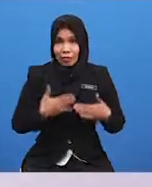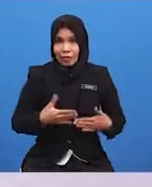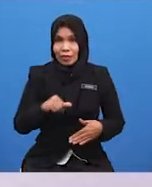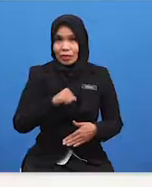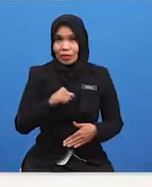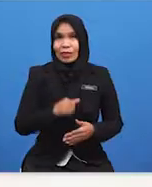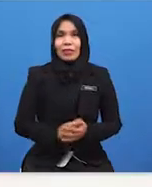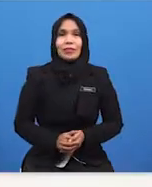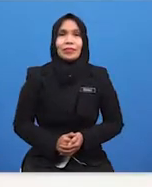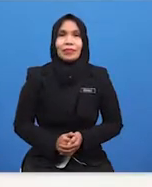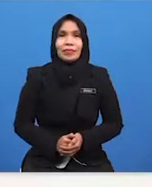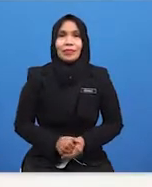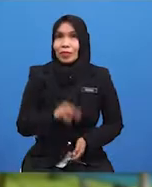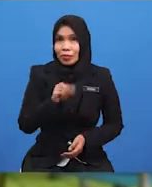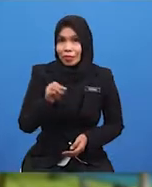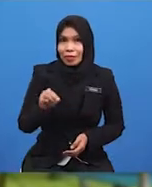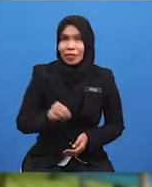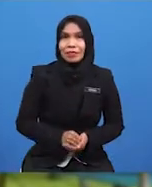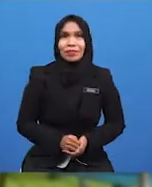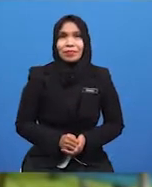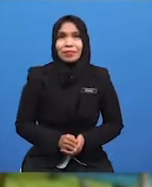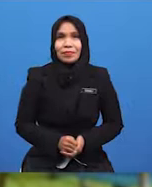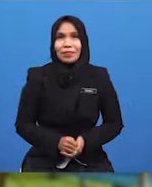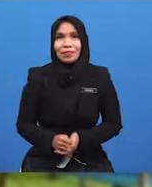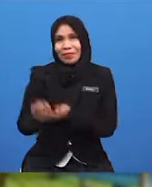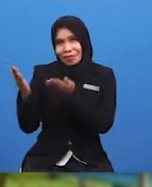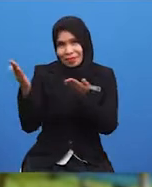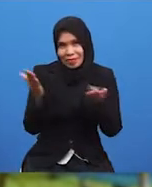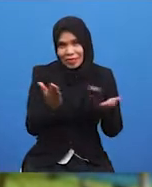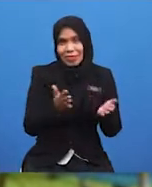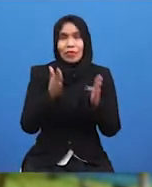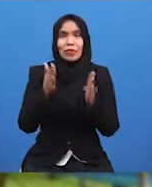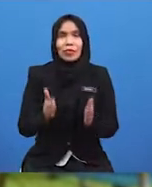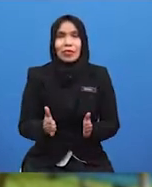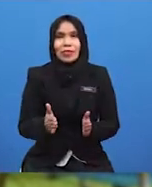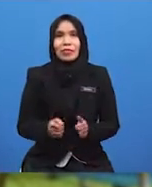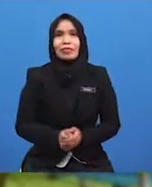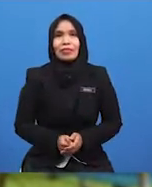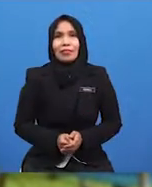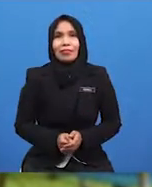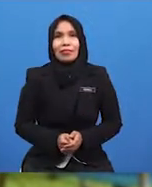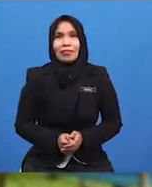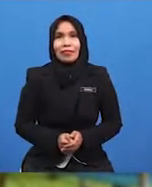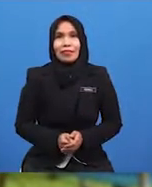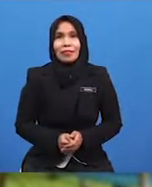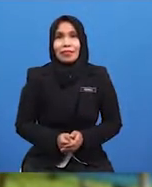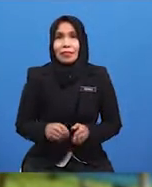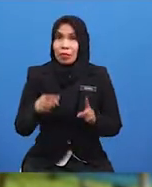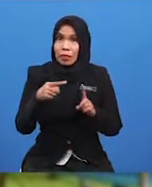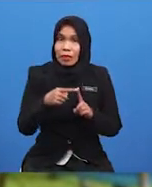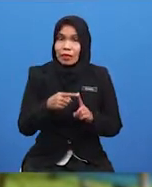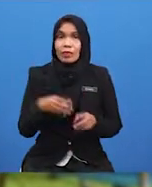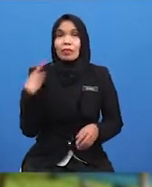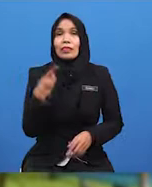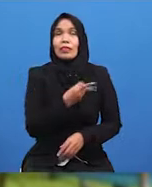diri murid-murid layanan orang terhadap kita bergantung kepada